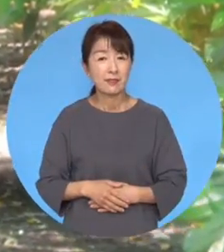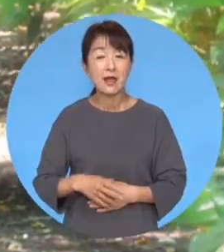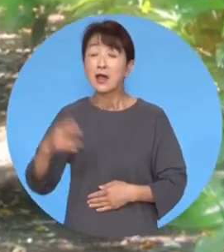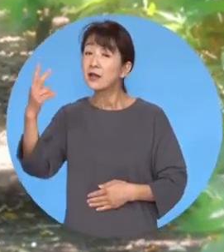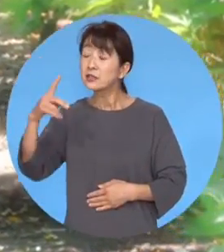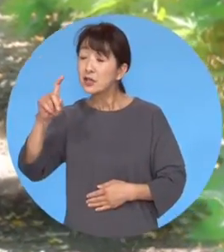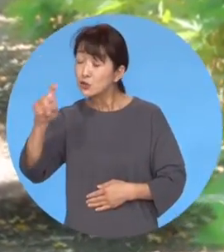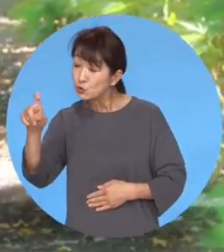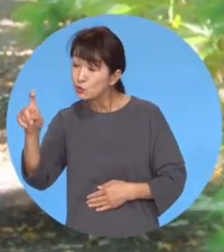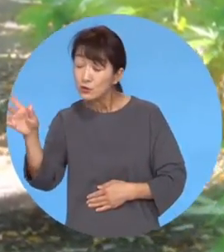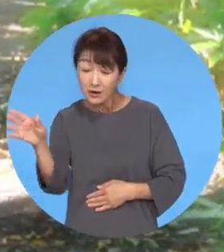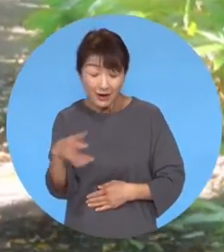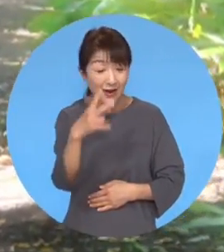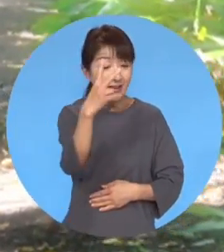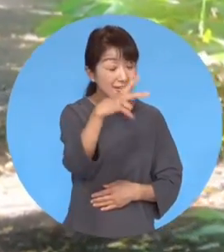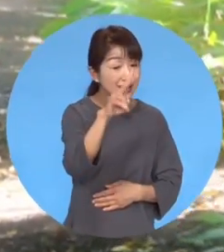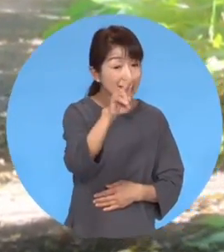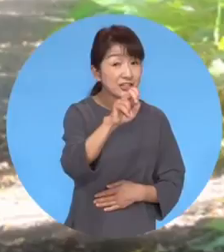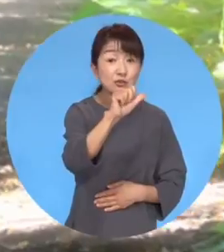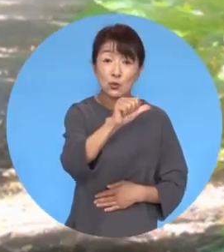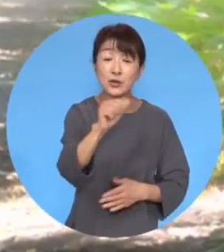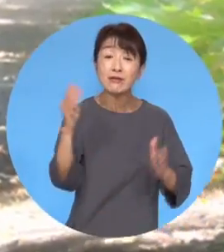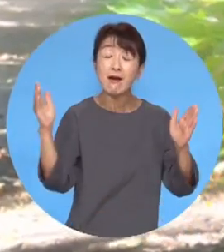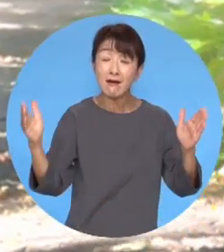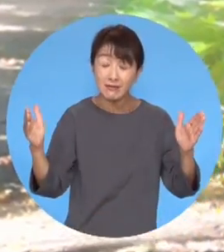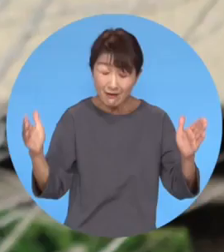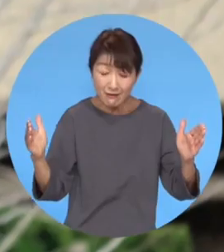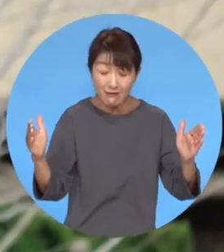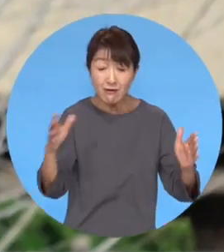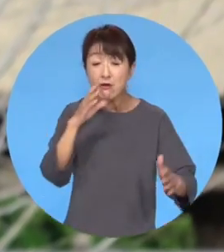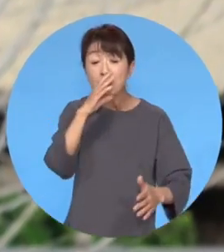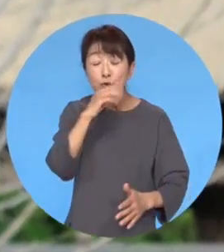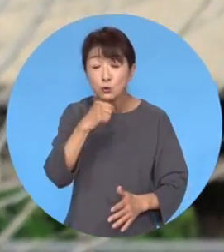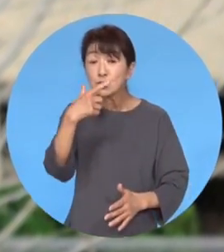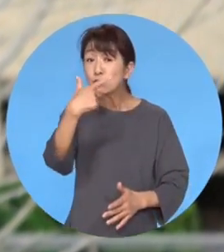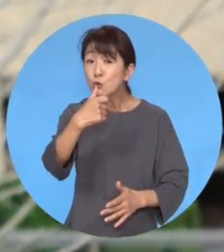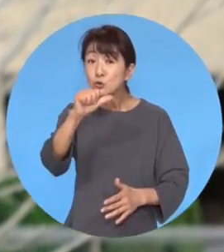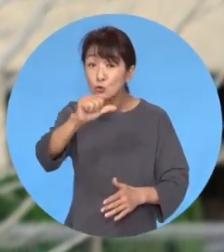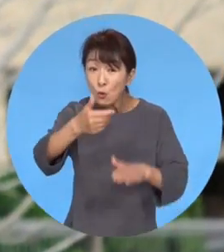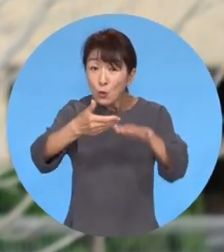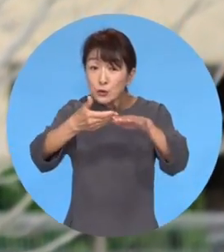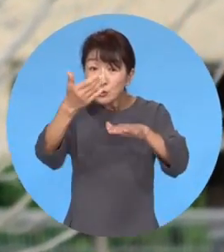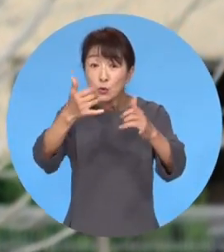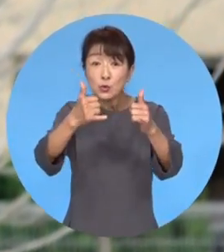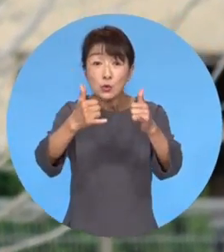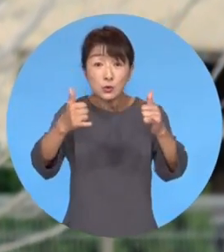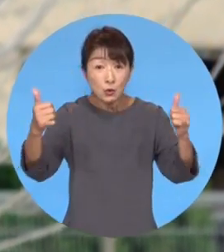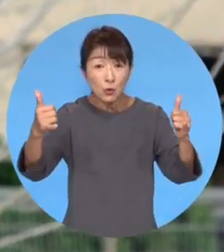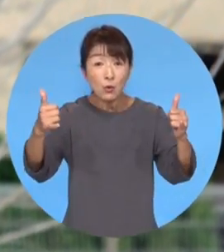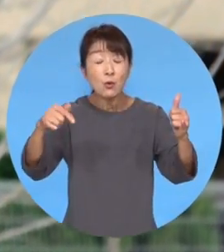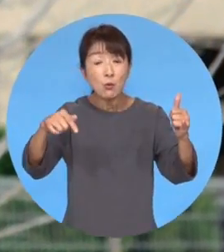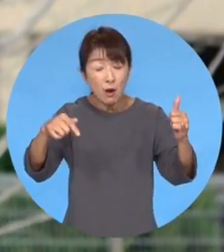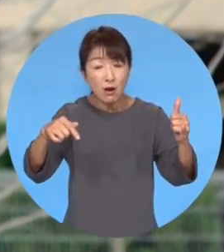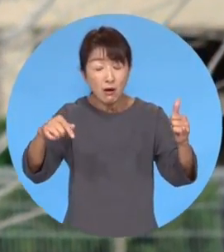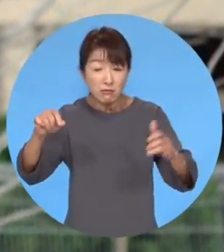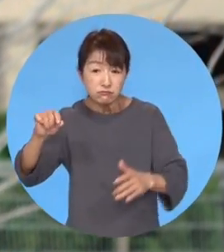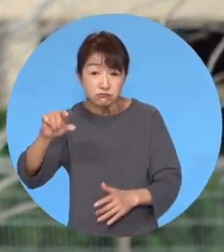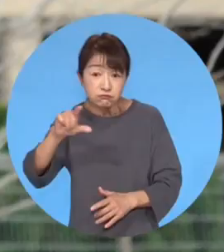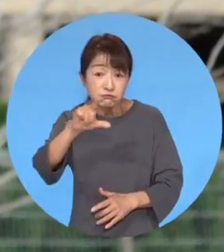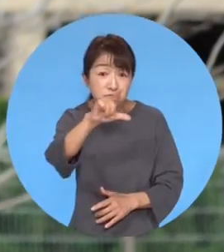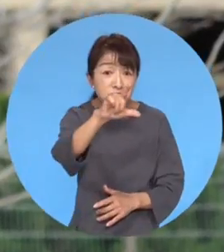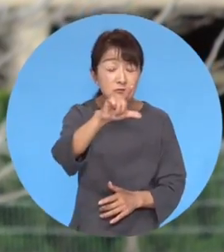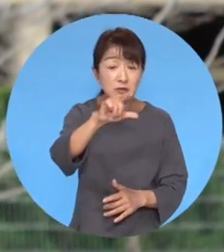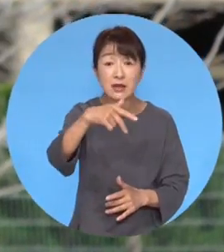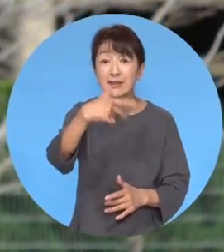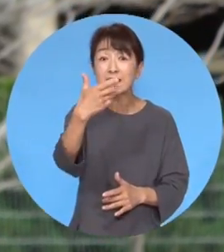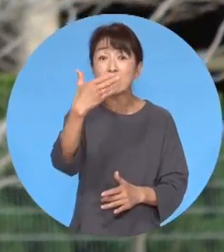2010年から2025年までの間で65歳以上の高齢者はおよそ709万人